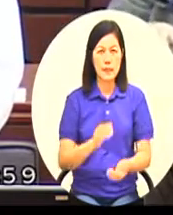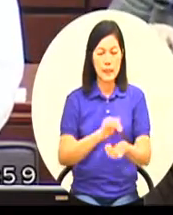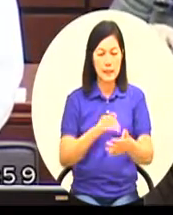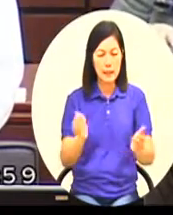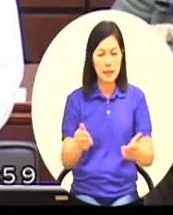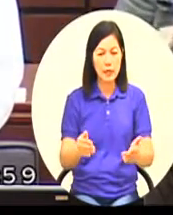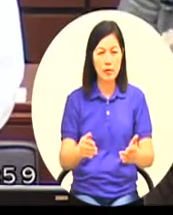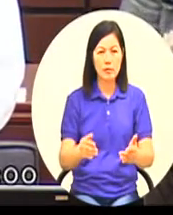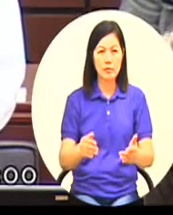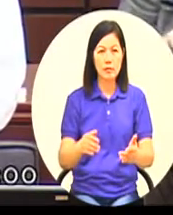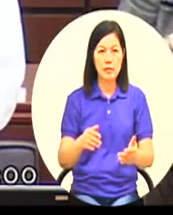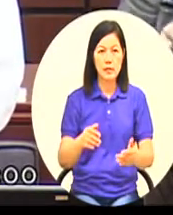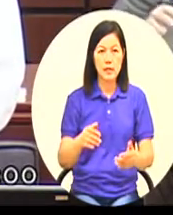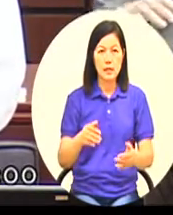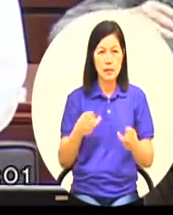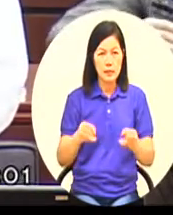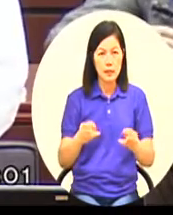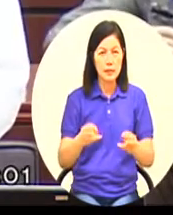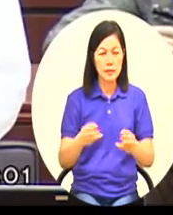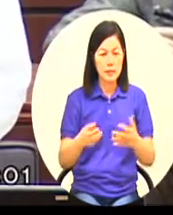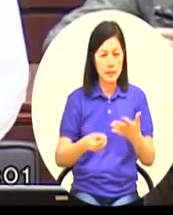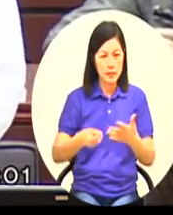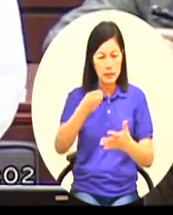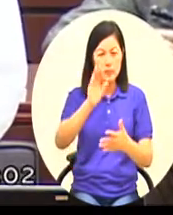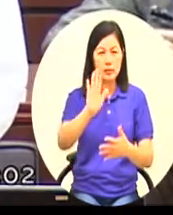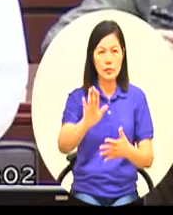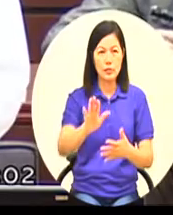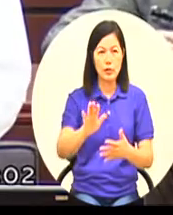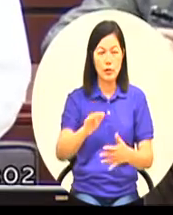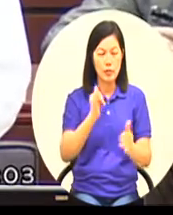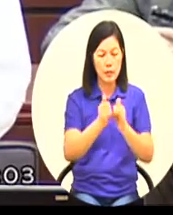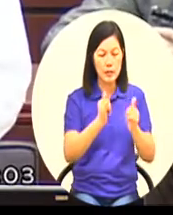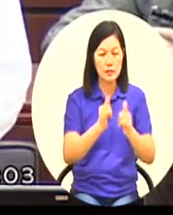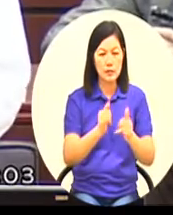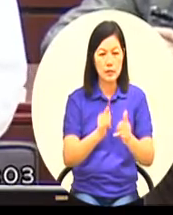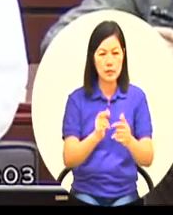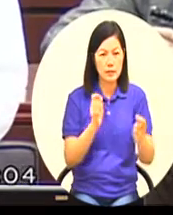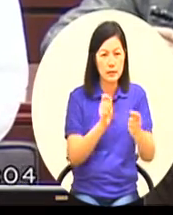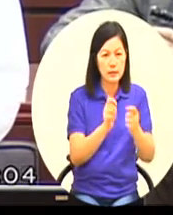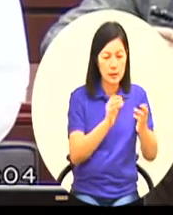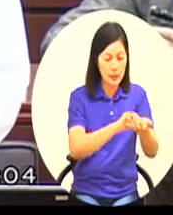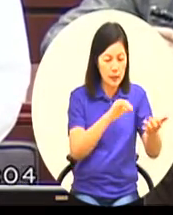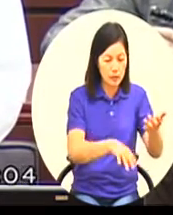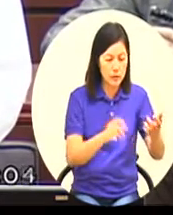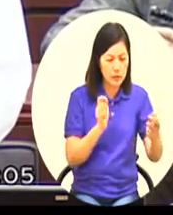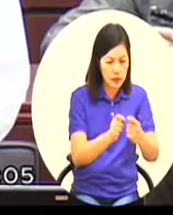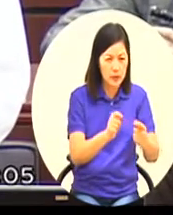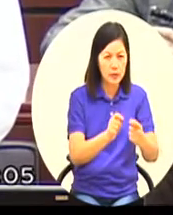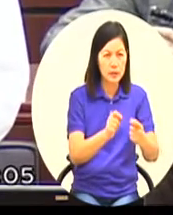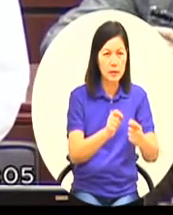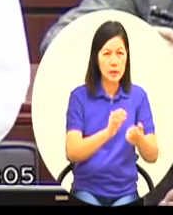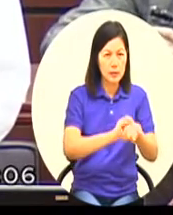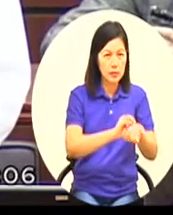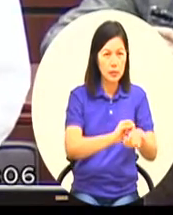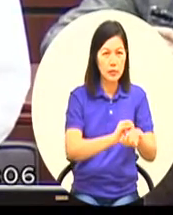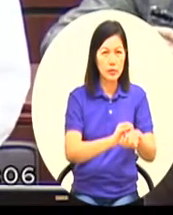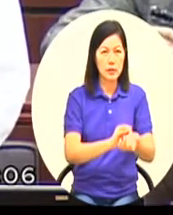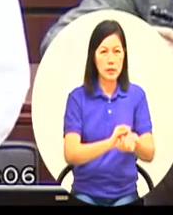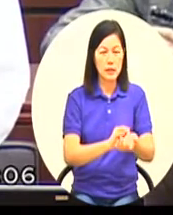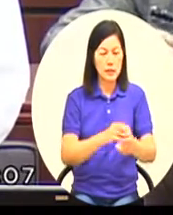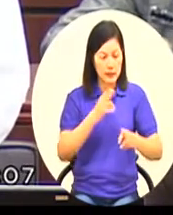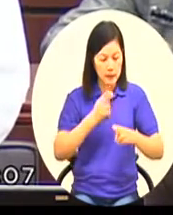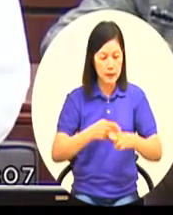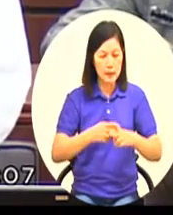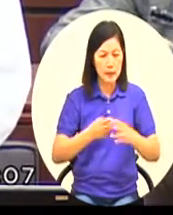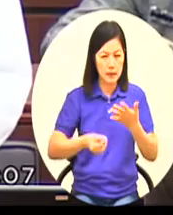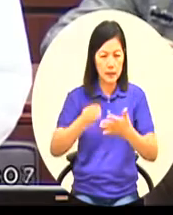挥，然后对民众对就近就医的一个信赖度提升，其实我是觉得这才是分级